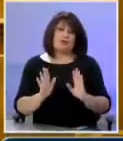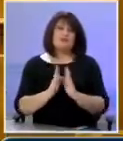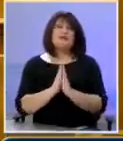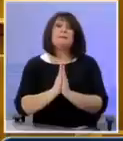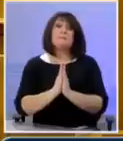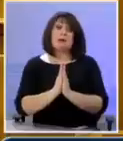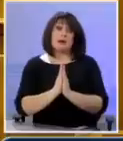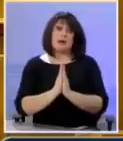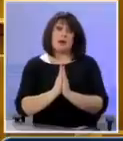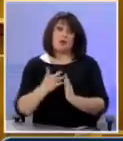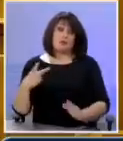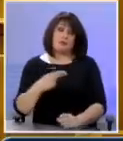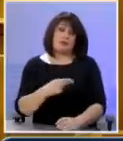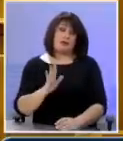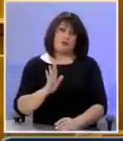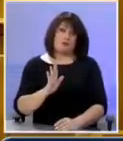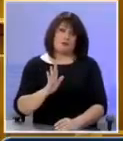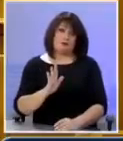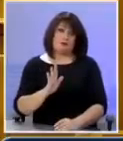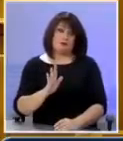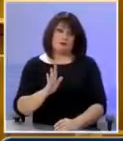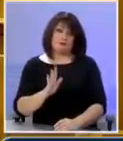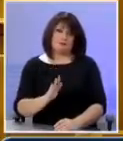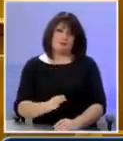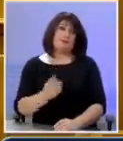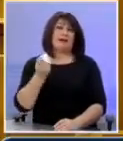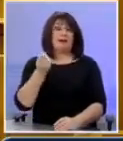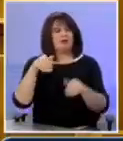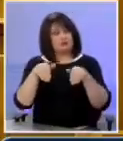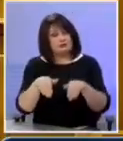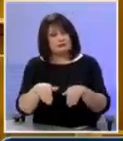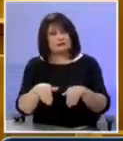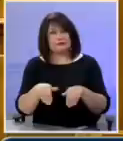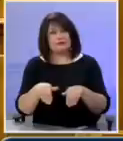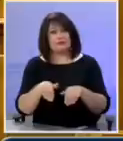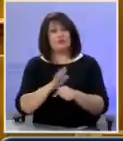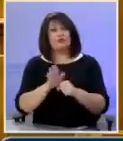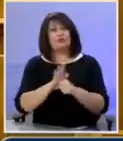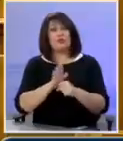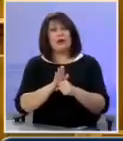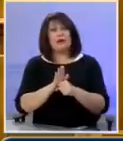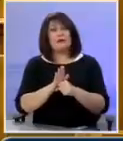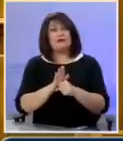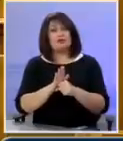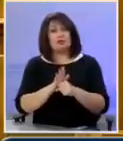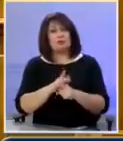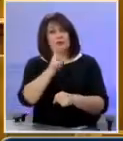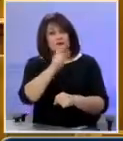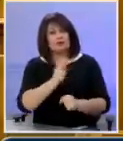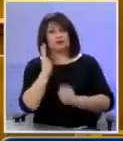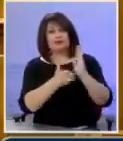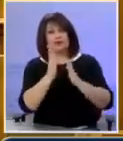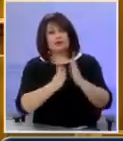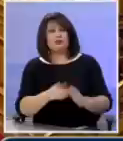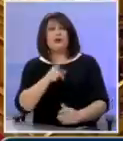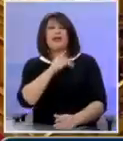παρακαλούσα να μη διακόπτετε κύ λίγο ε σεβασμό τουλάχιστον σε αυτούς που εδά αν κύριε κυριαζίδη